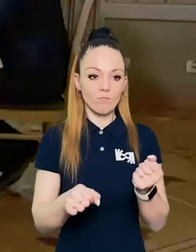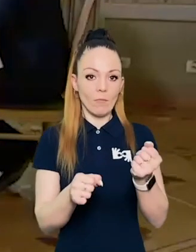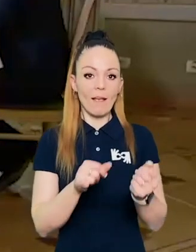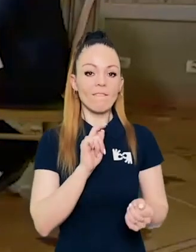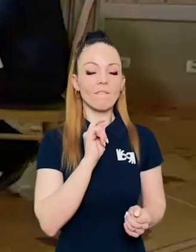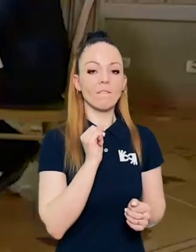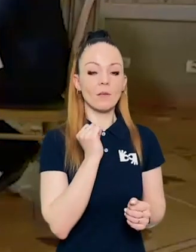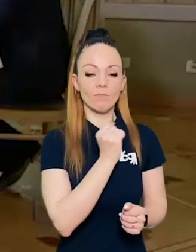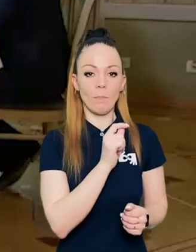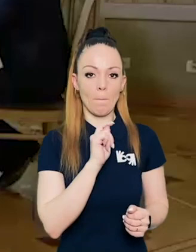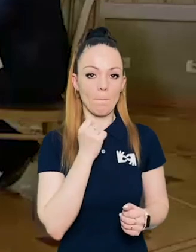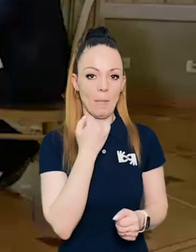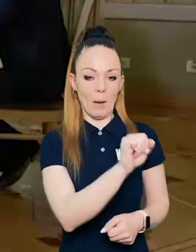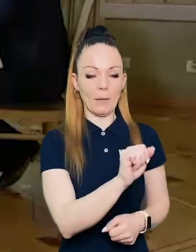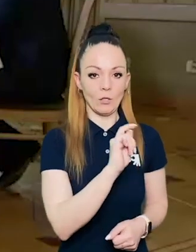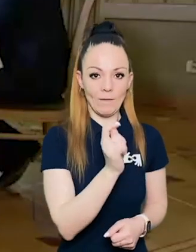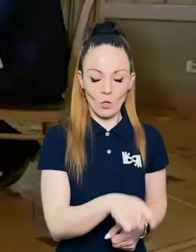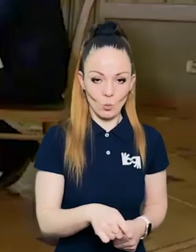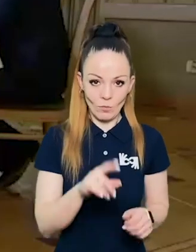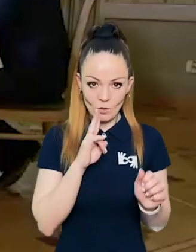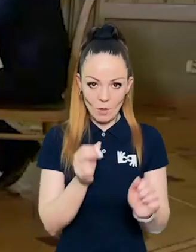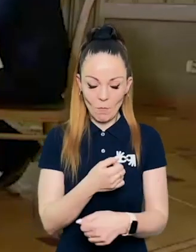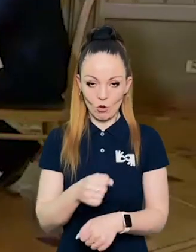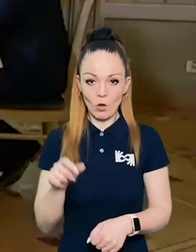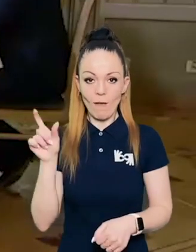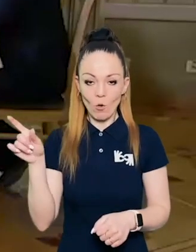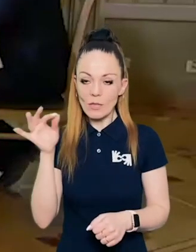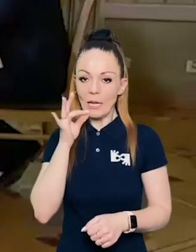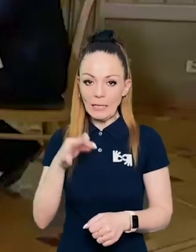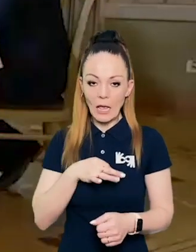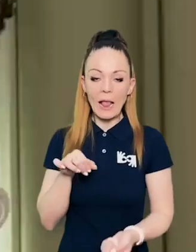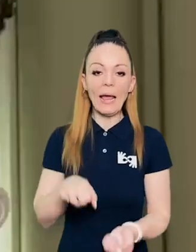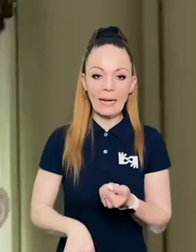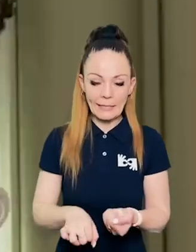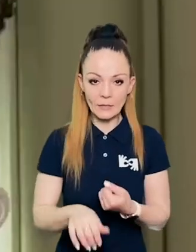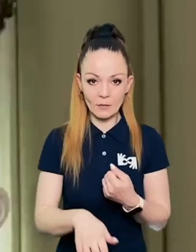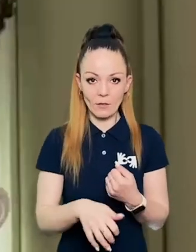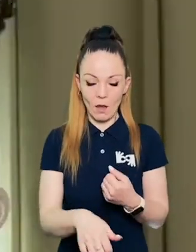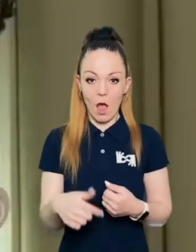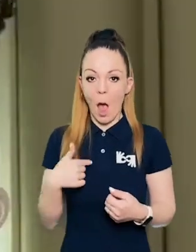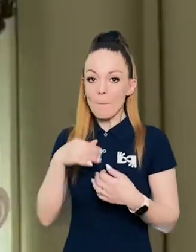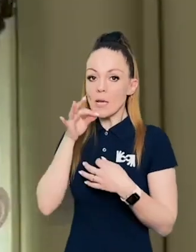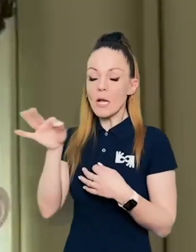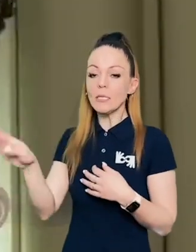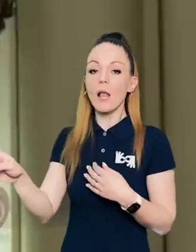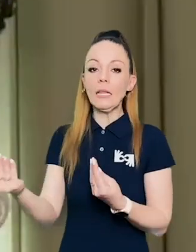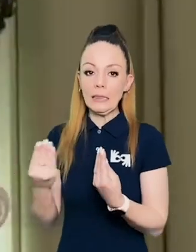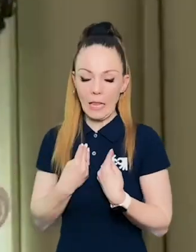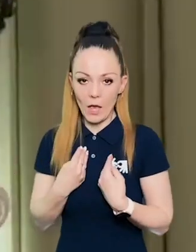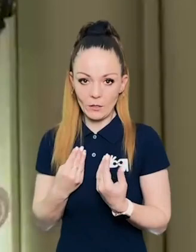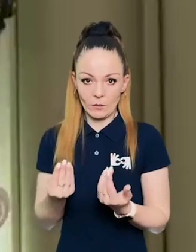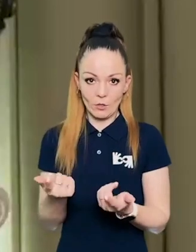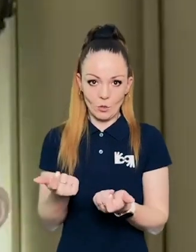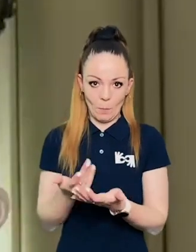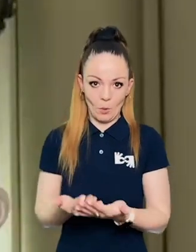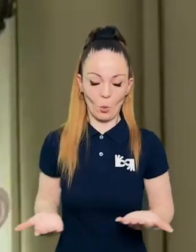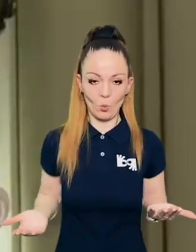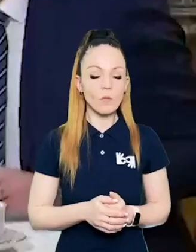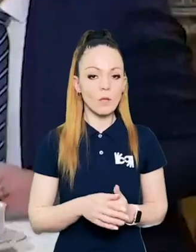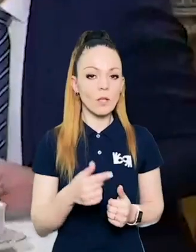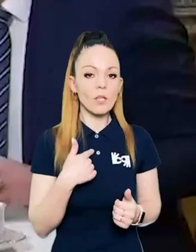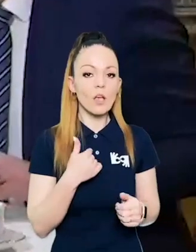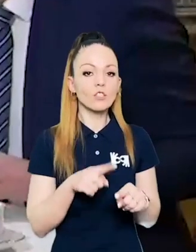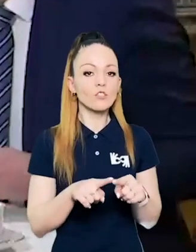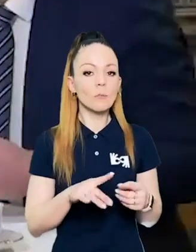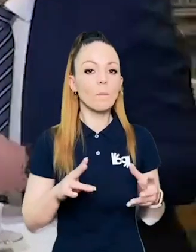окопи. Тому що лопатою виграти війну і перемогти неможливо. Вони нам казали рийти окопи, а ми їм казали дайте зброю.